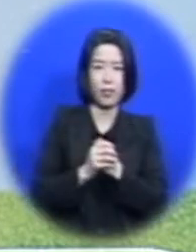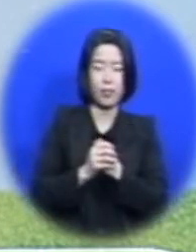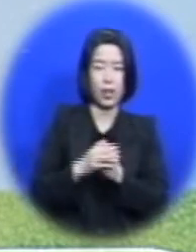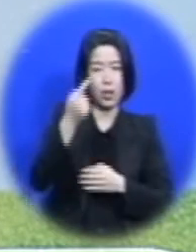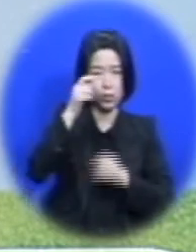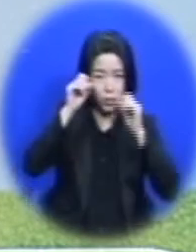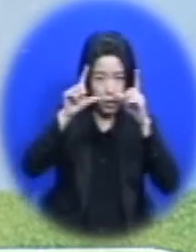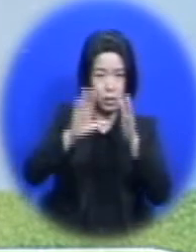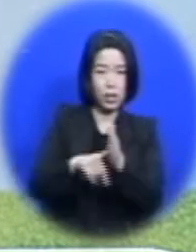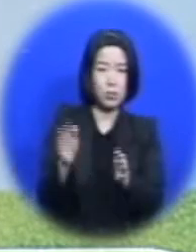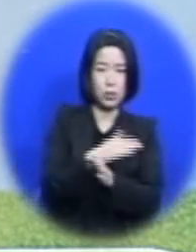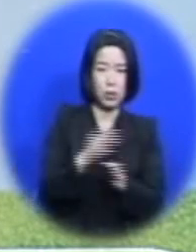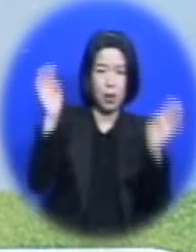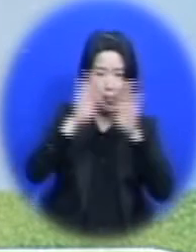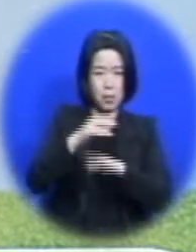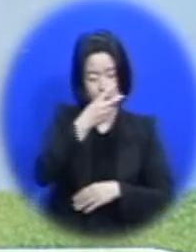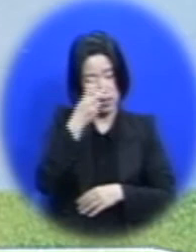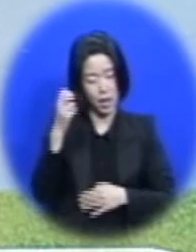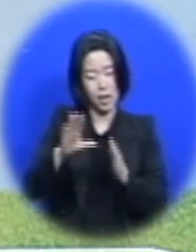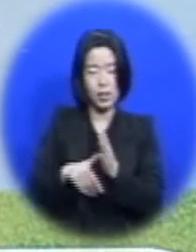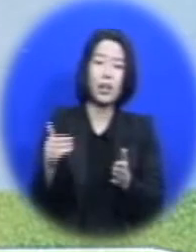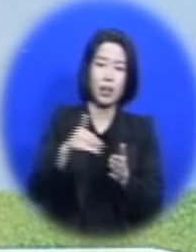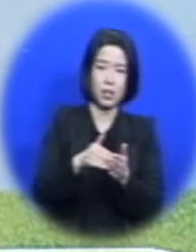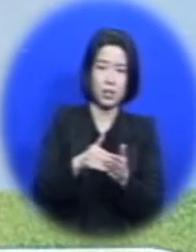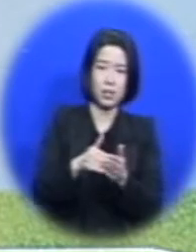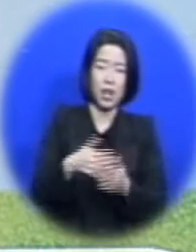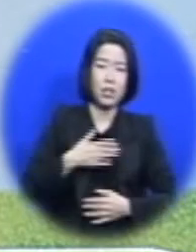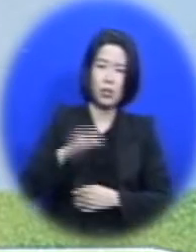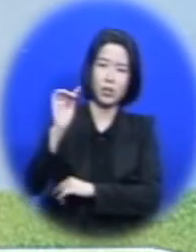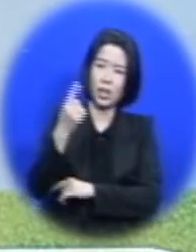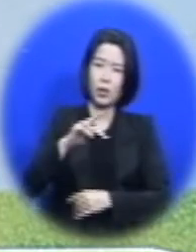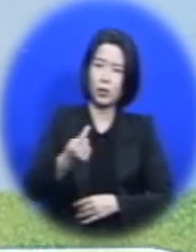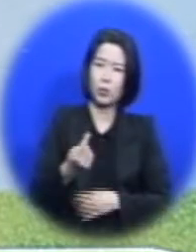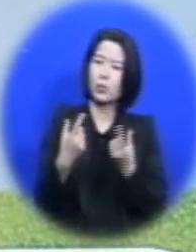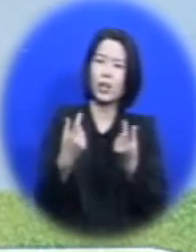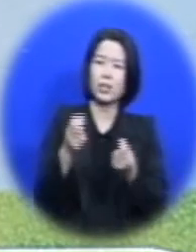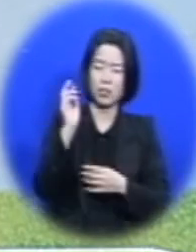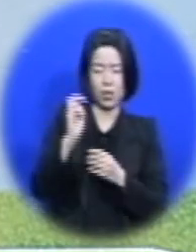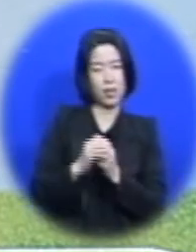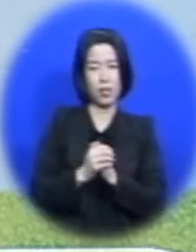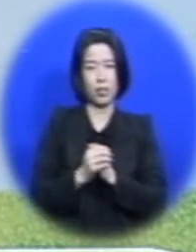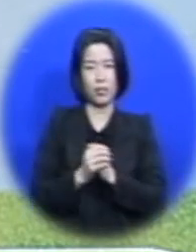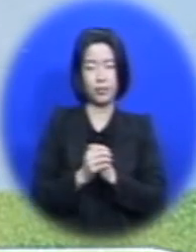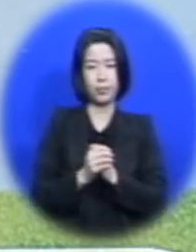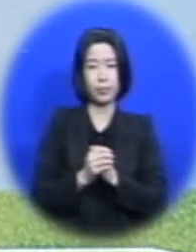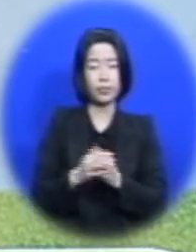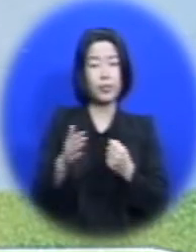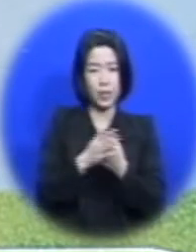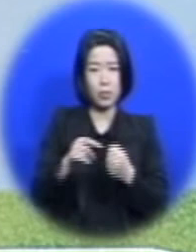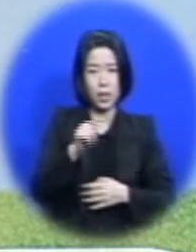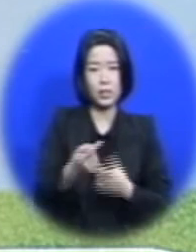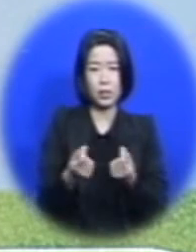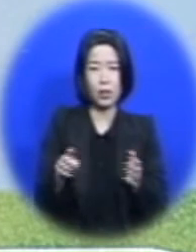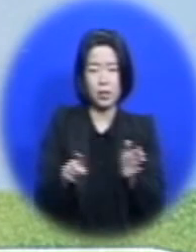눈 뜰 때부터 밤에 잘 때까지 저는 다윗도 그랬을 것 같아요 그러니 그런